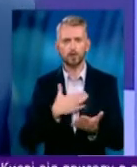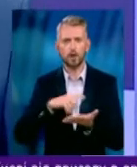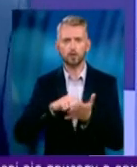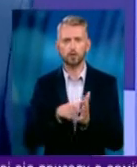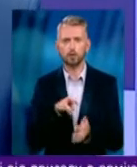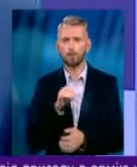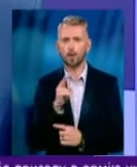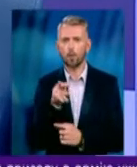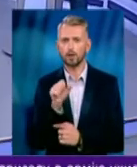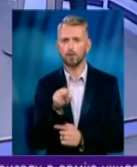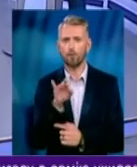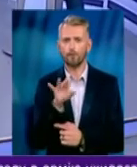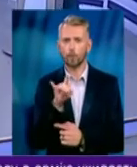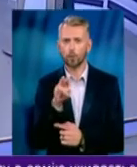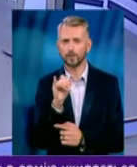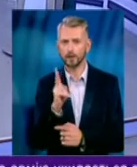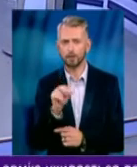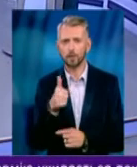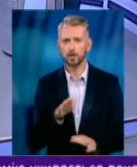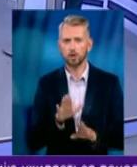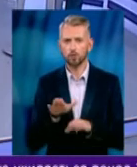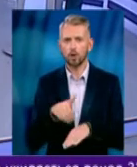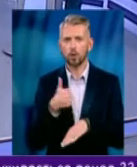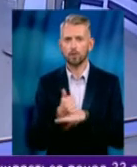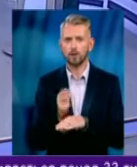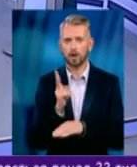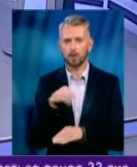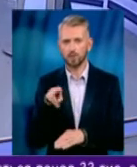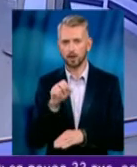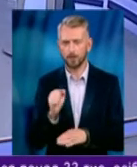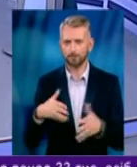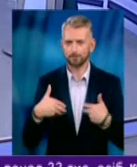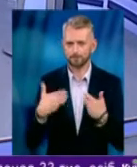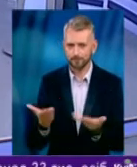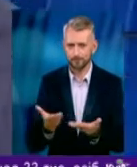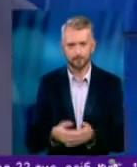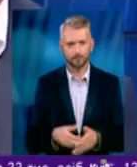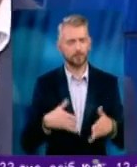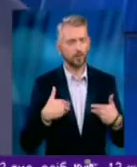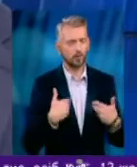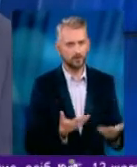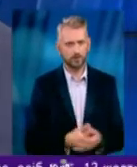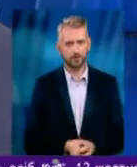студії Микола Поворозник, перший заступник голови Київської міської державної адміністрації. Мої шанування, пане Миколо. Добрий вечір.